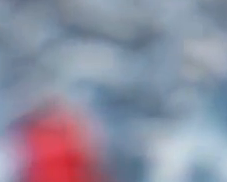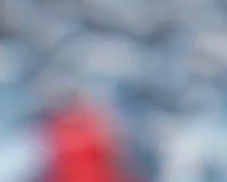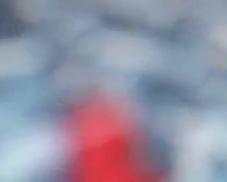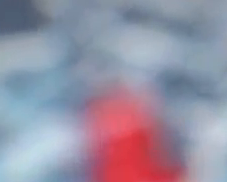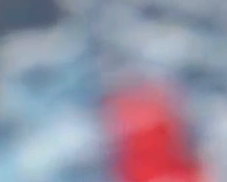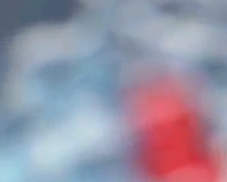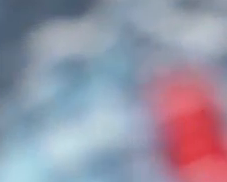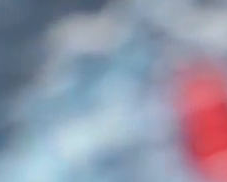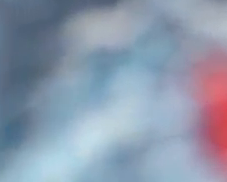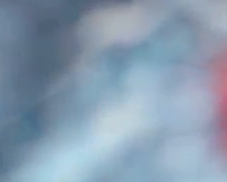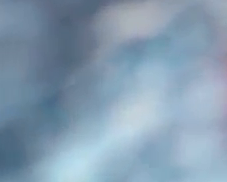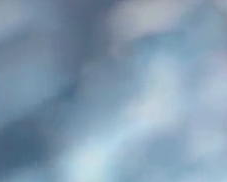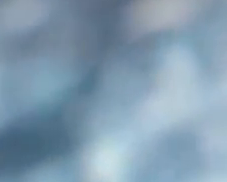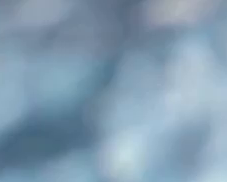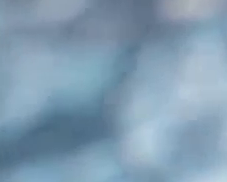ام